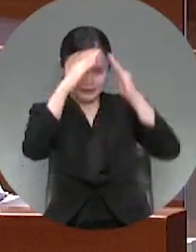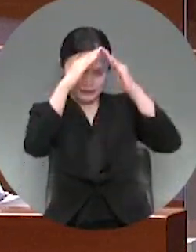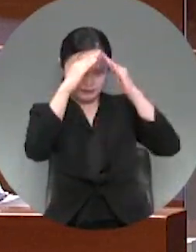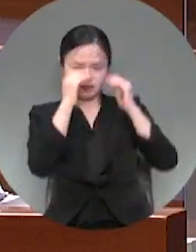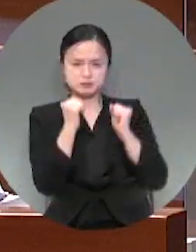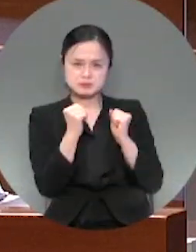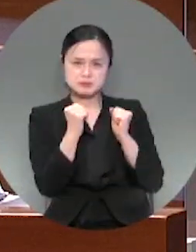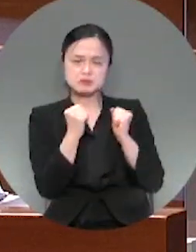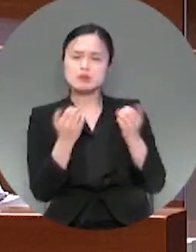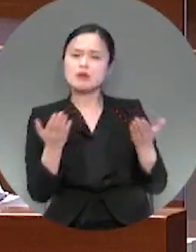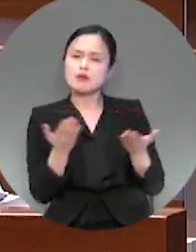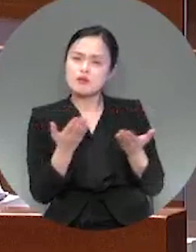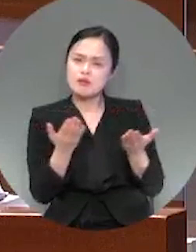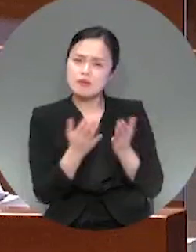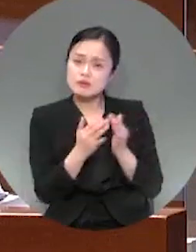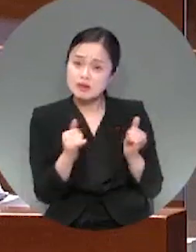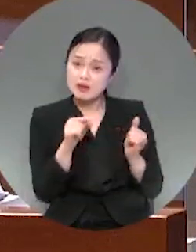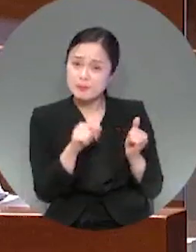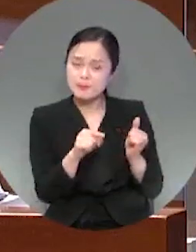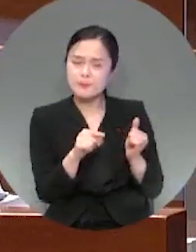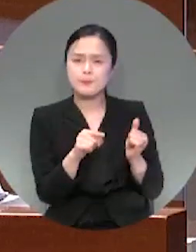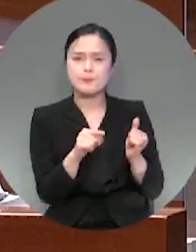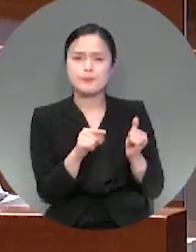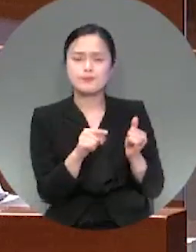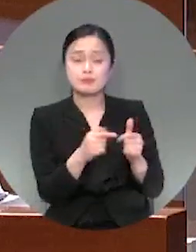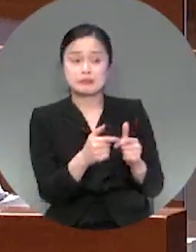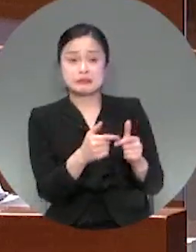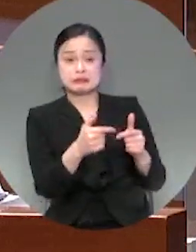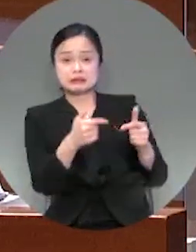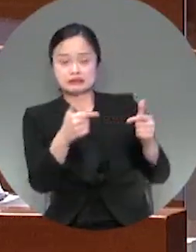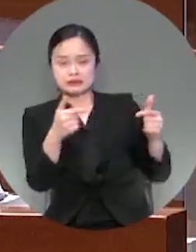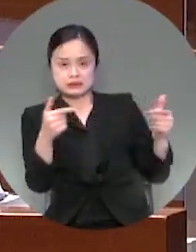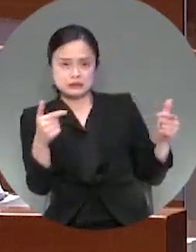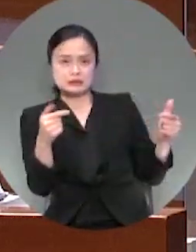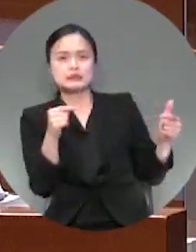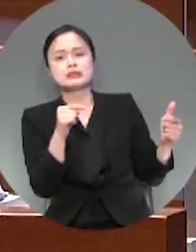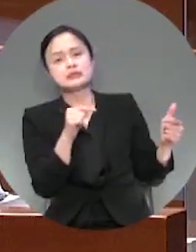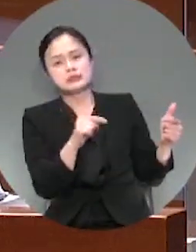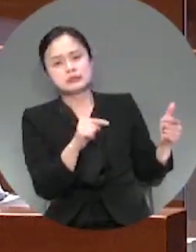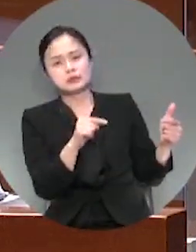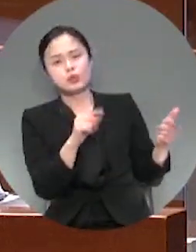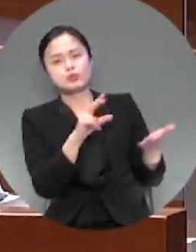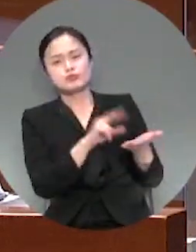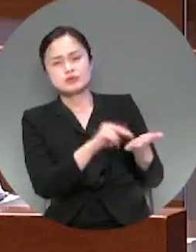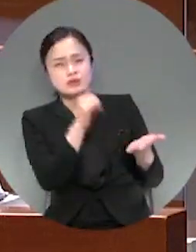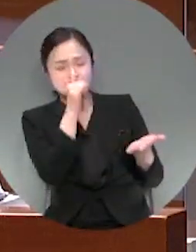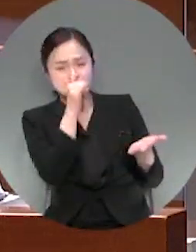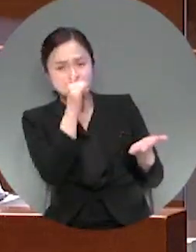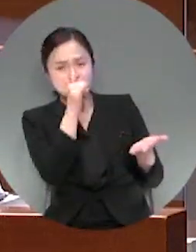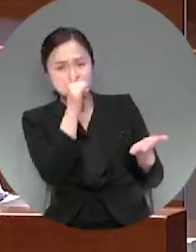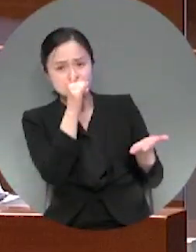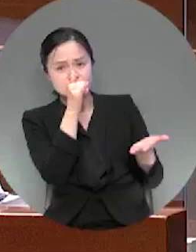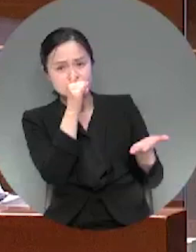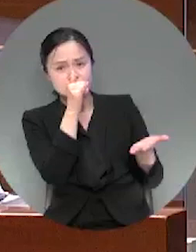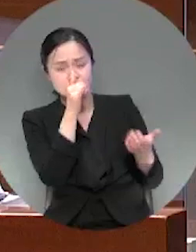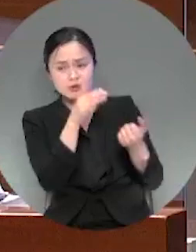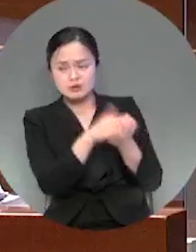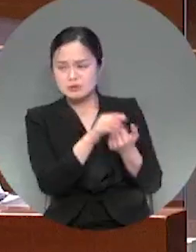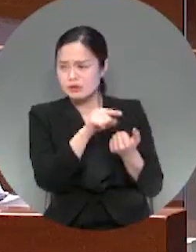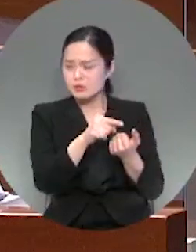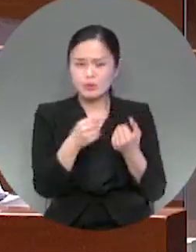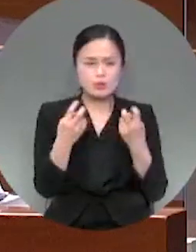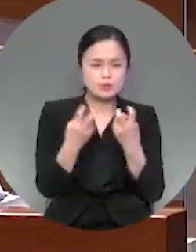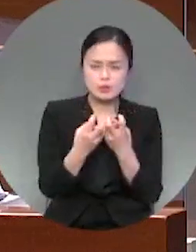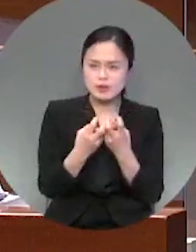필수 기능 유지에 대한 부분들은 또 확진자가 많아지면 제약이 걸리기 때문에 그 부분을 어떻게 효율적으로 균형을 잘